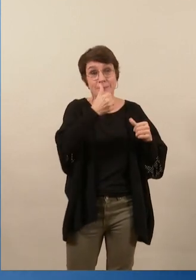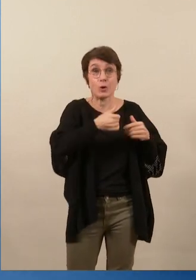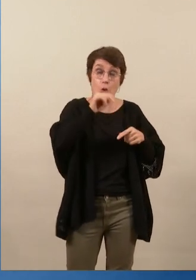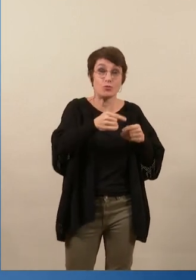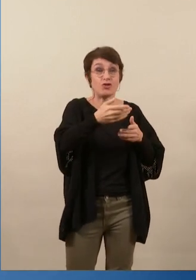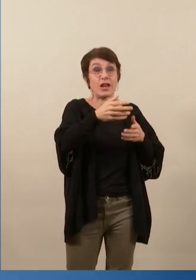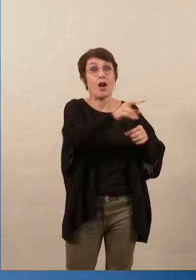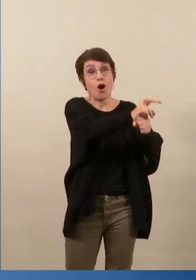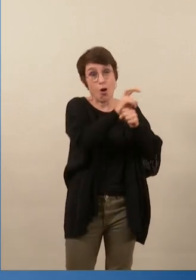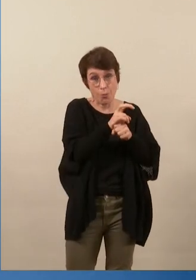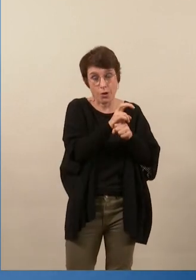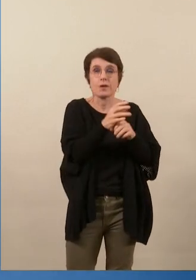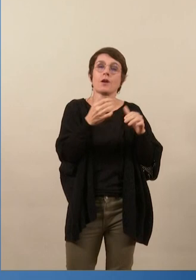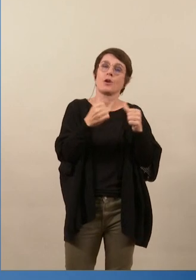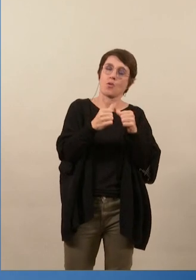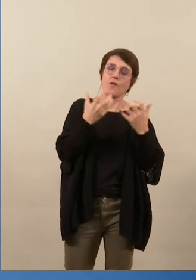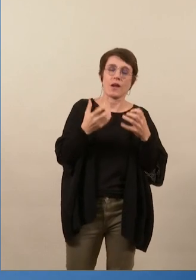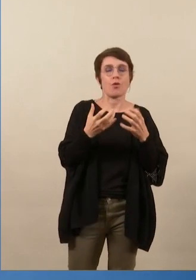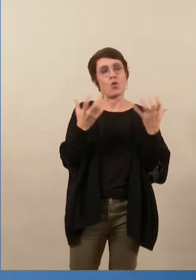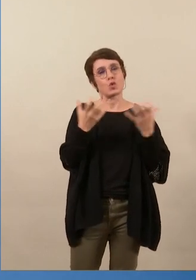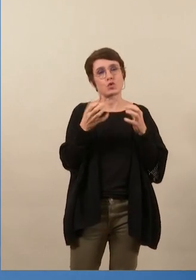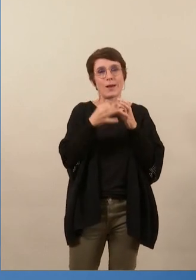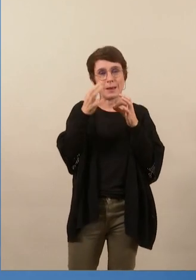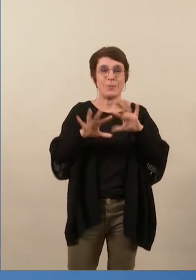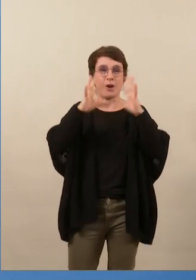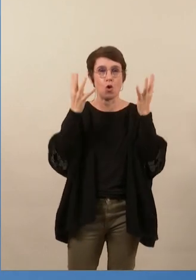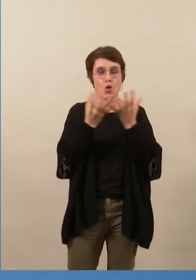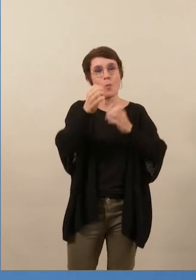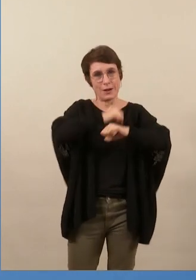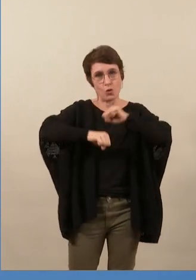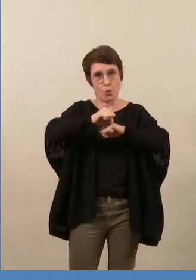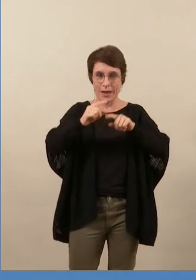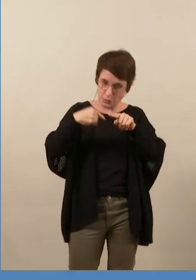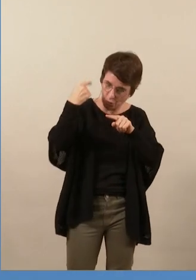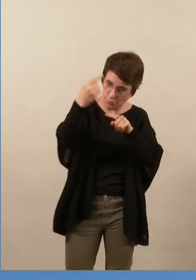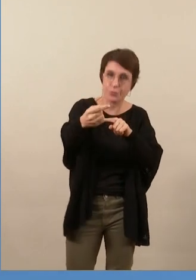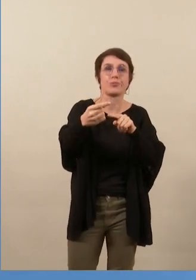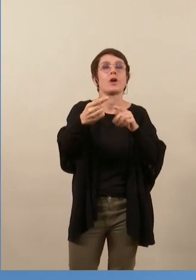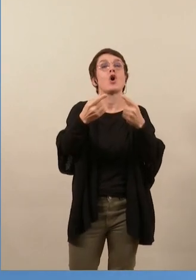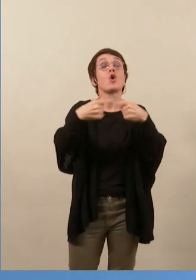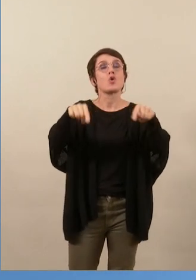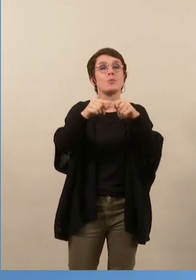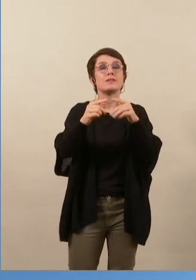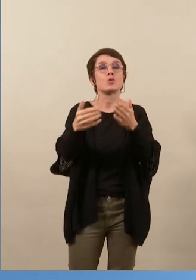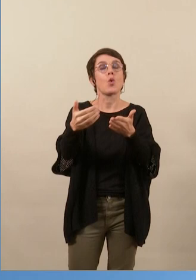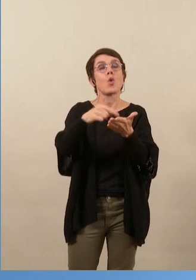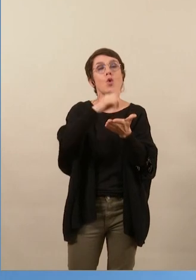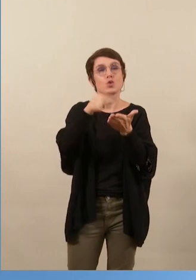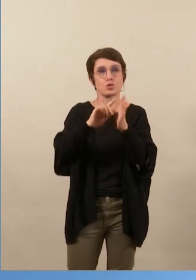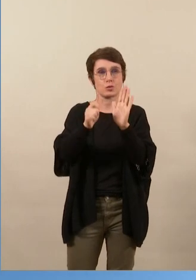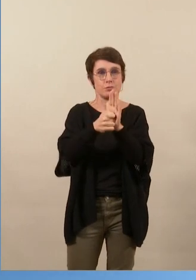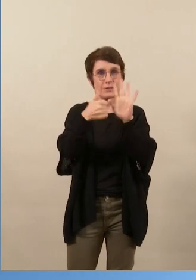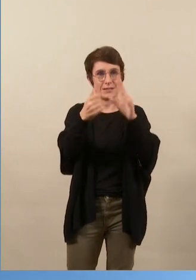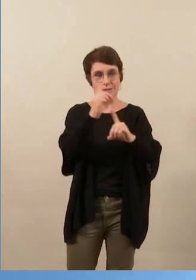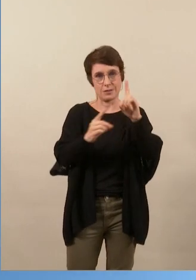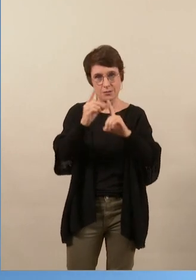bilan comptable global de l'opération soit fait lors de la prochaine commission ressources le 6 décembre pour enfin qui intègre